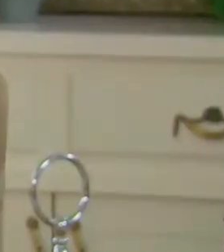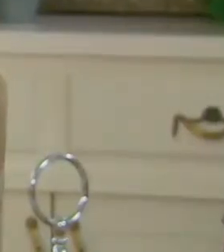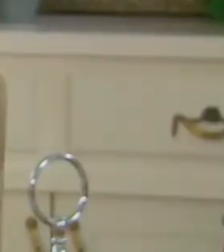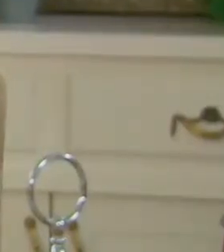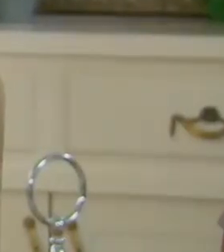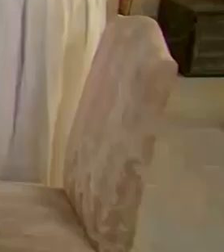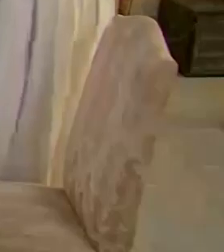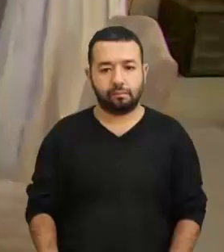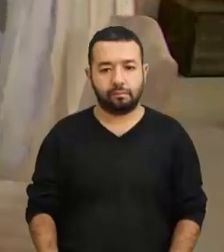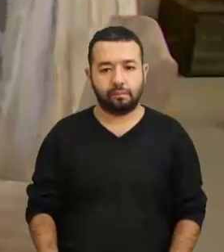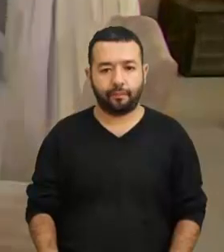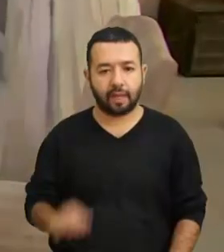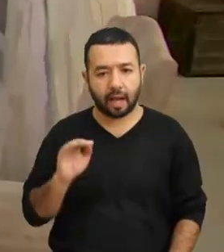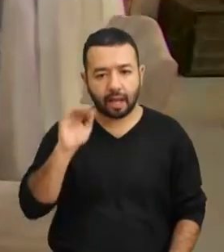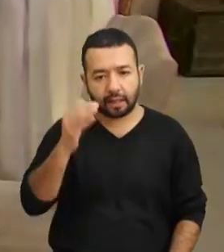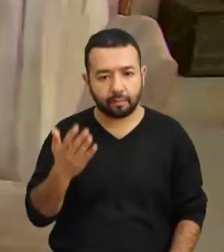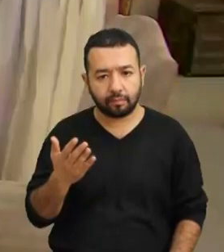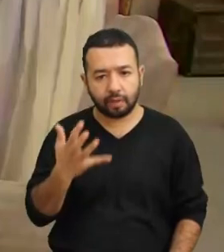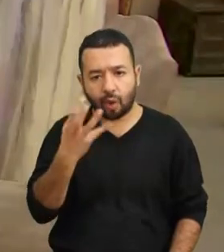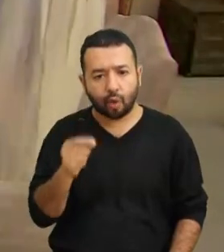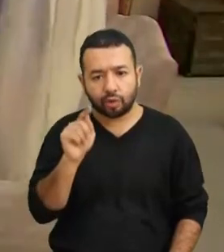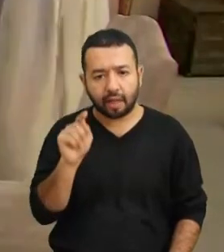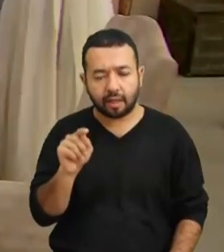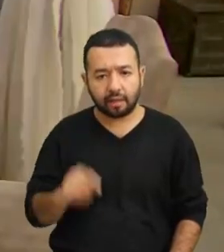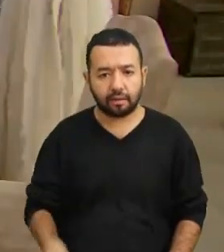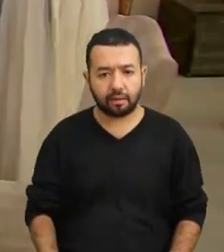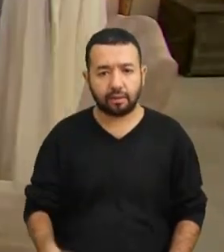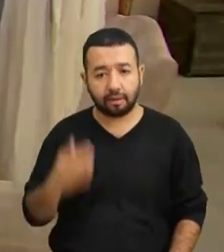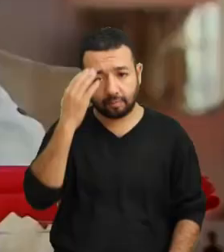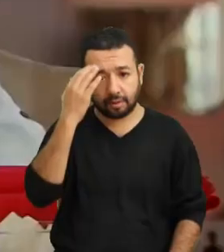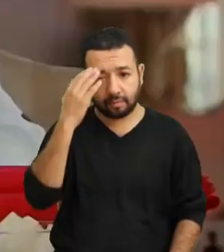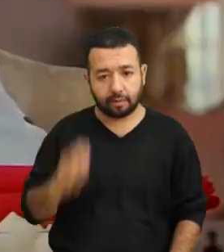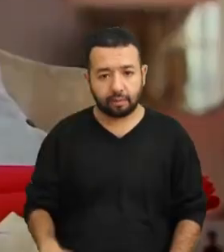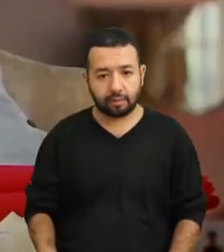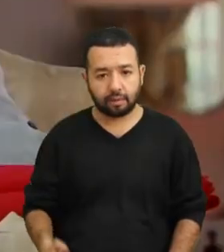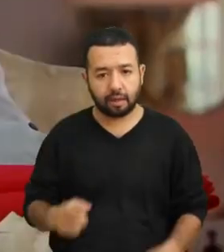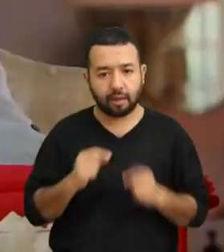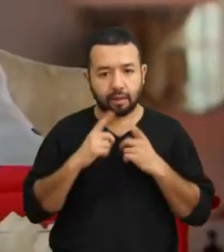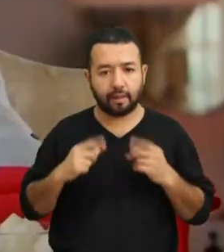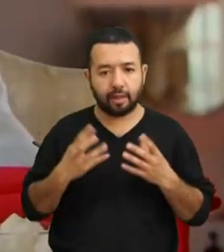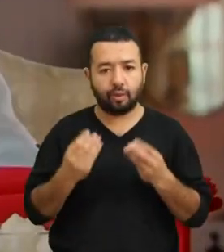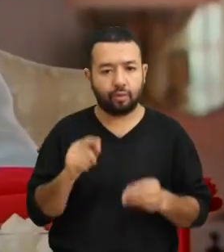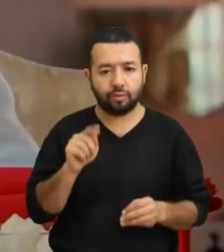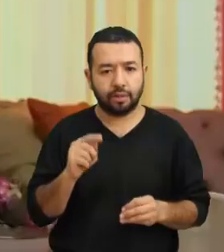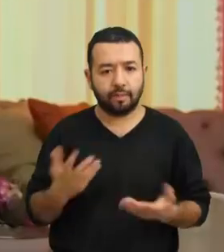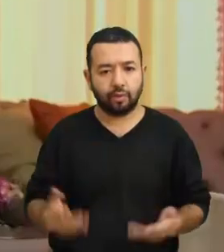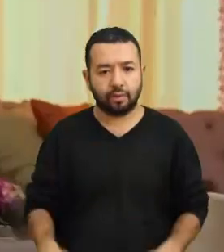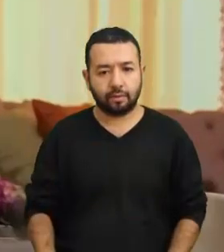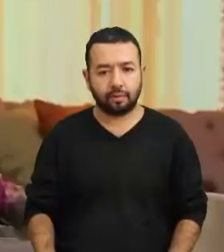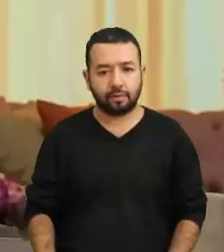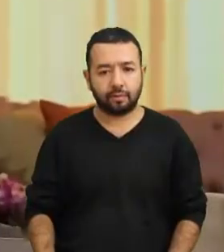girdi. Hayatım, ne oldu sana? Merhabalar. Ulan damat, ne oldu sana böyle?